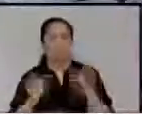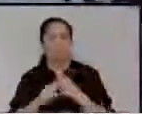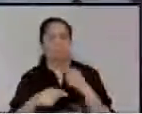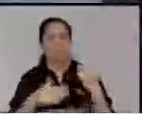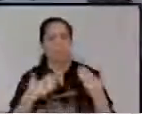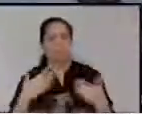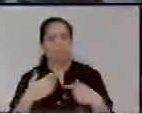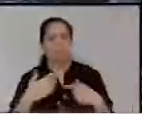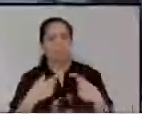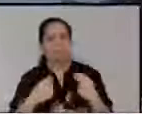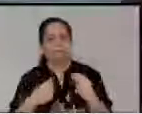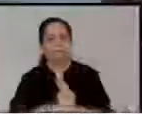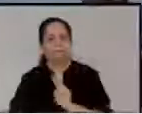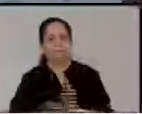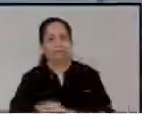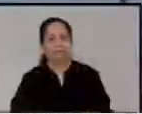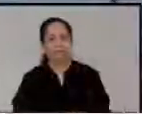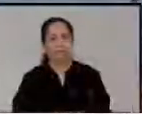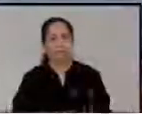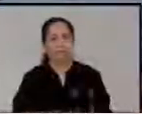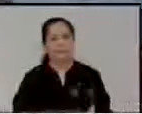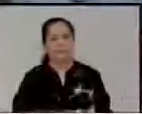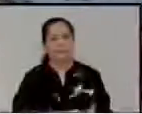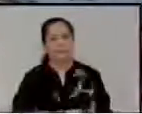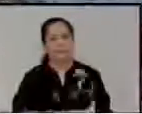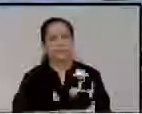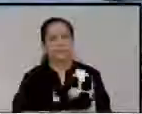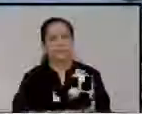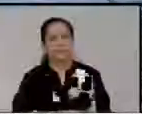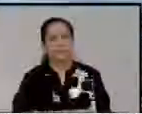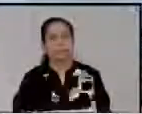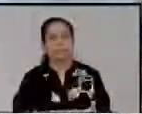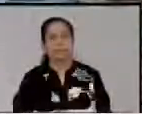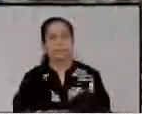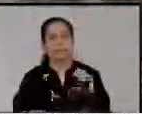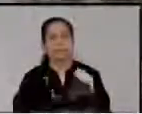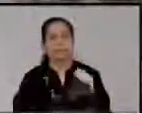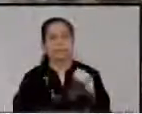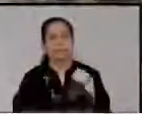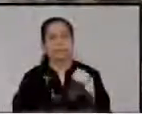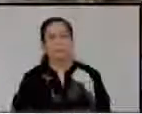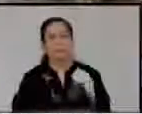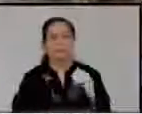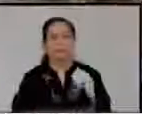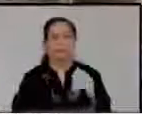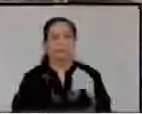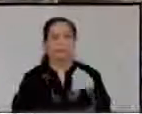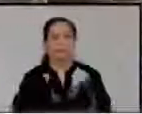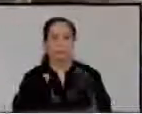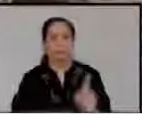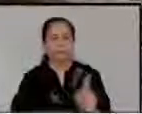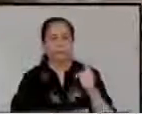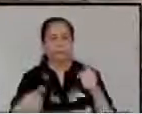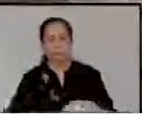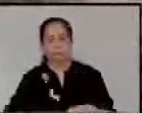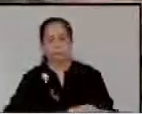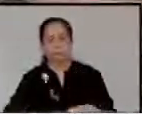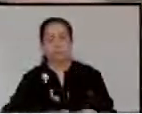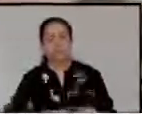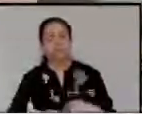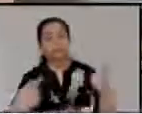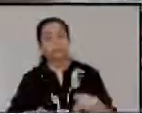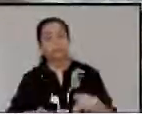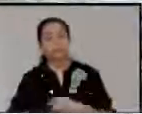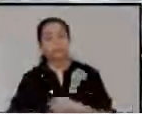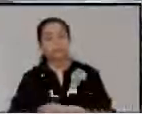Inano niya, tinali niya, tapos umakyat na siya sa bahay namin. Pumunta sa bintana, patingin-tingin lang sa